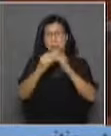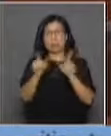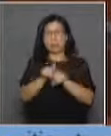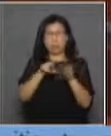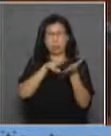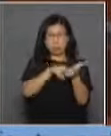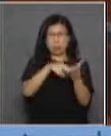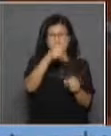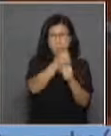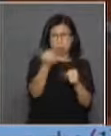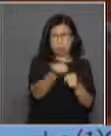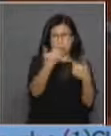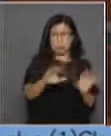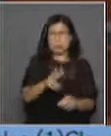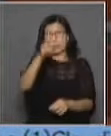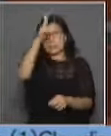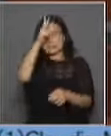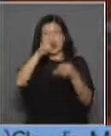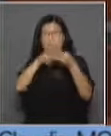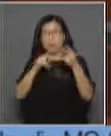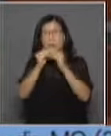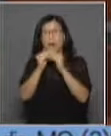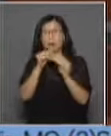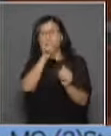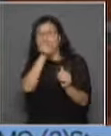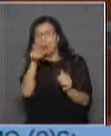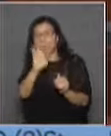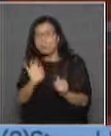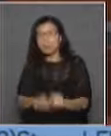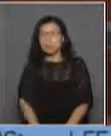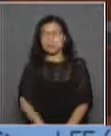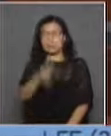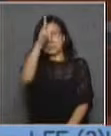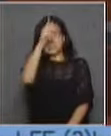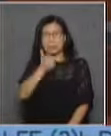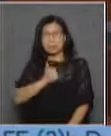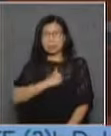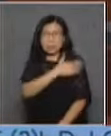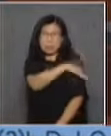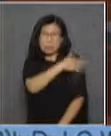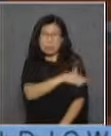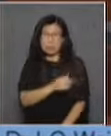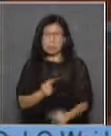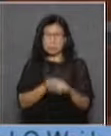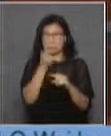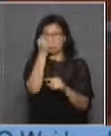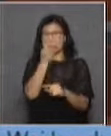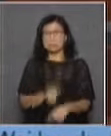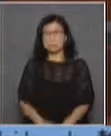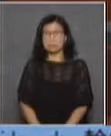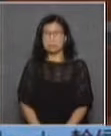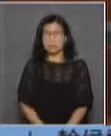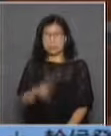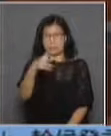做好嗰啲嘢呢，房屋署係無需睇嘅。咁嘅官員都無需負責，局司長係咪主